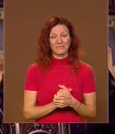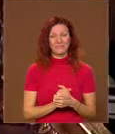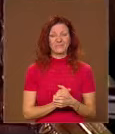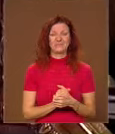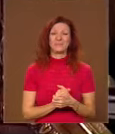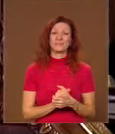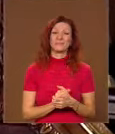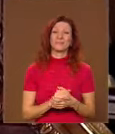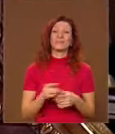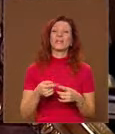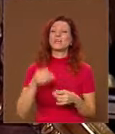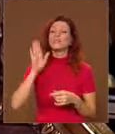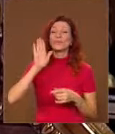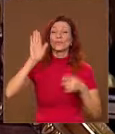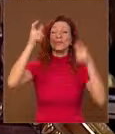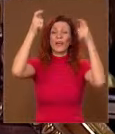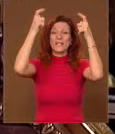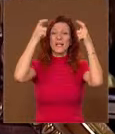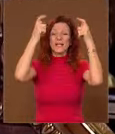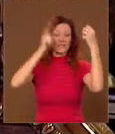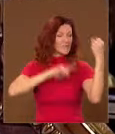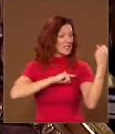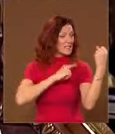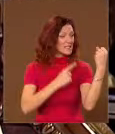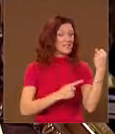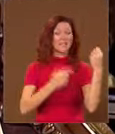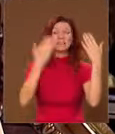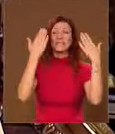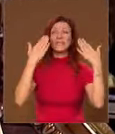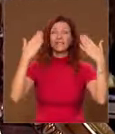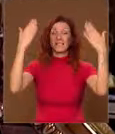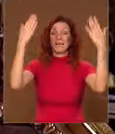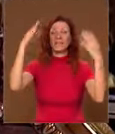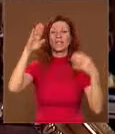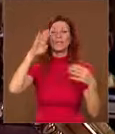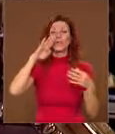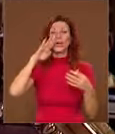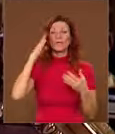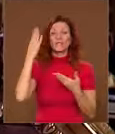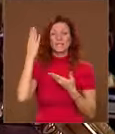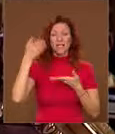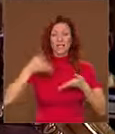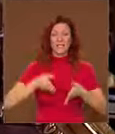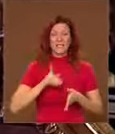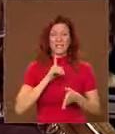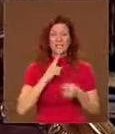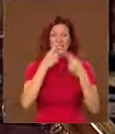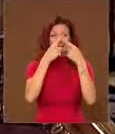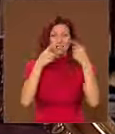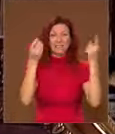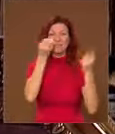Твоя властта и Твое царство, Той свята и славата на Отца и Сина и Святия Дух сега